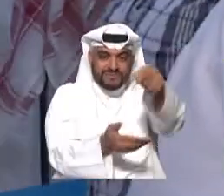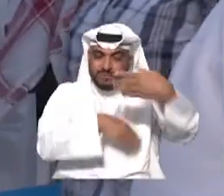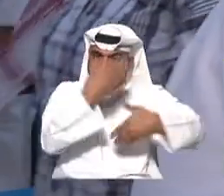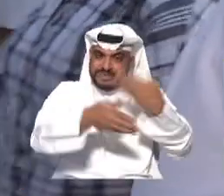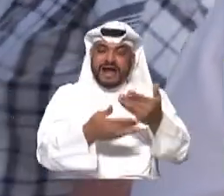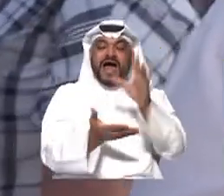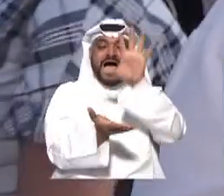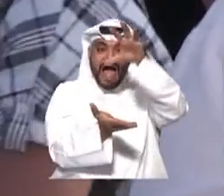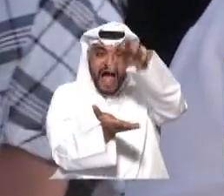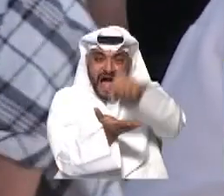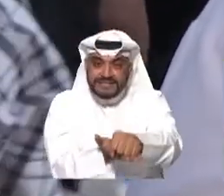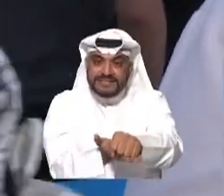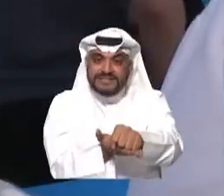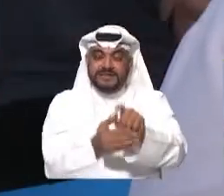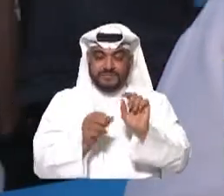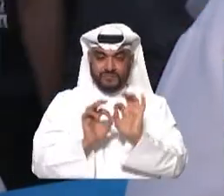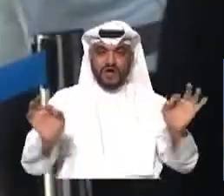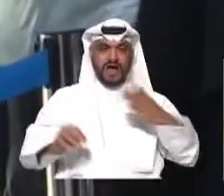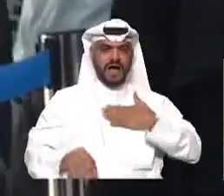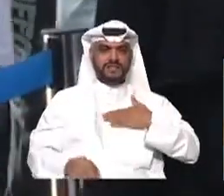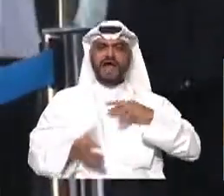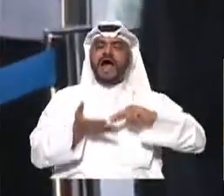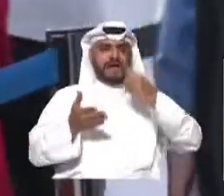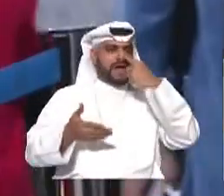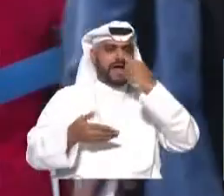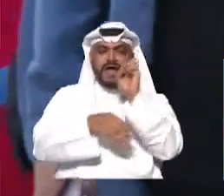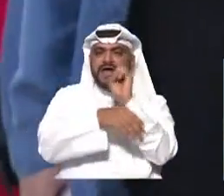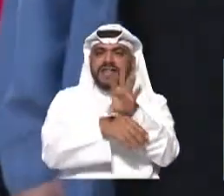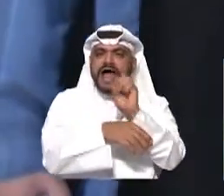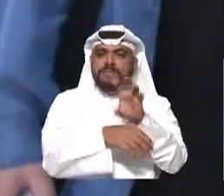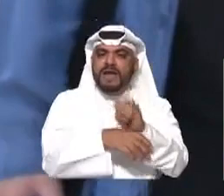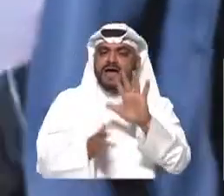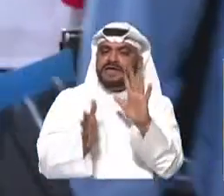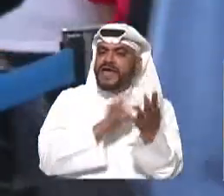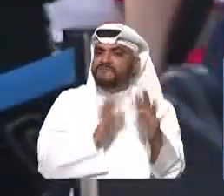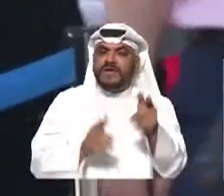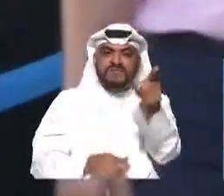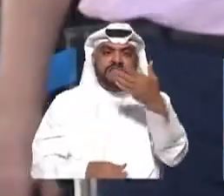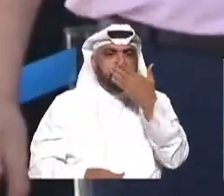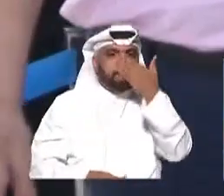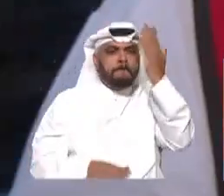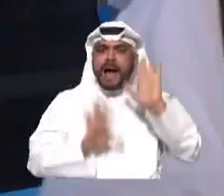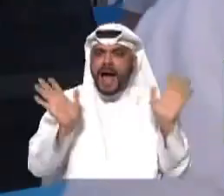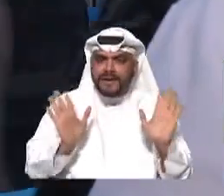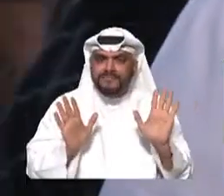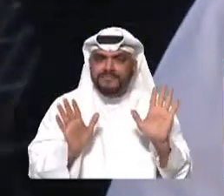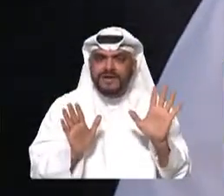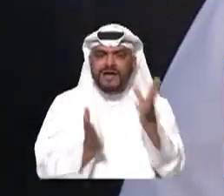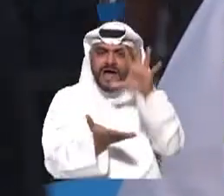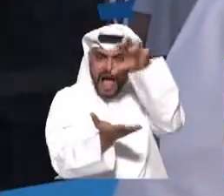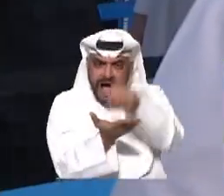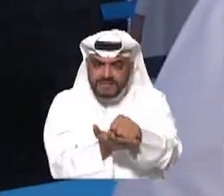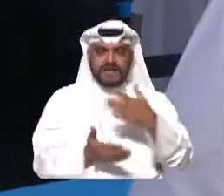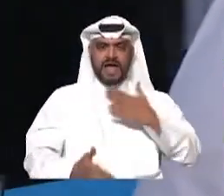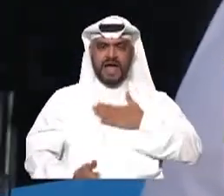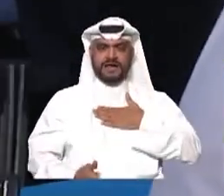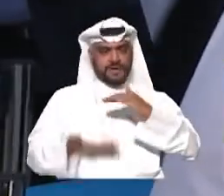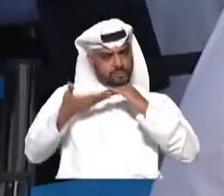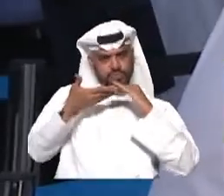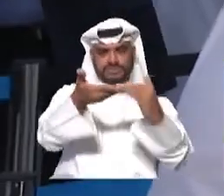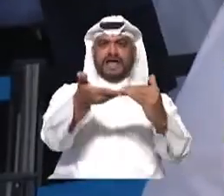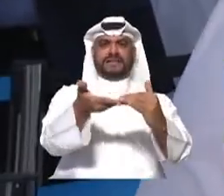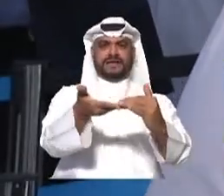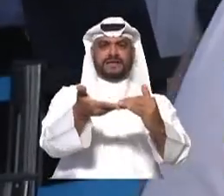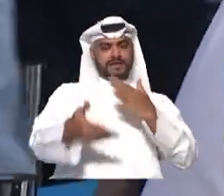كان محتاج ان نسجله في الموقع نعلمه بطريقة التسجيل. دعوة الناس ان اتمنى الكل يسجل ويبادر بالتسجيل، اللي